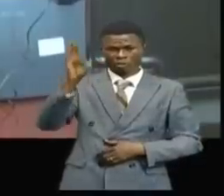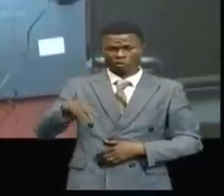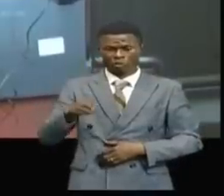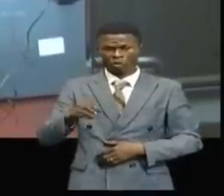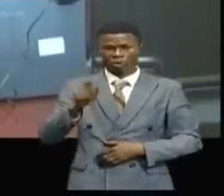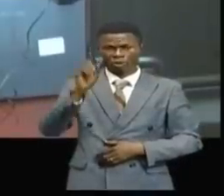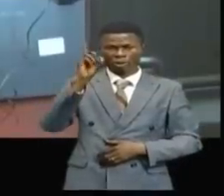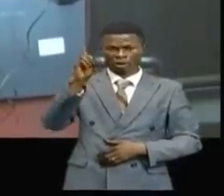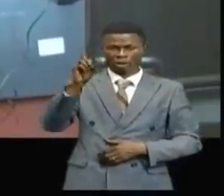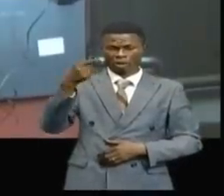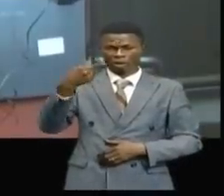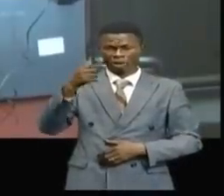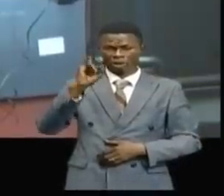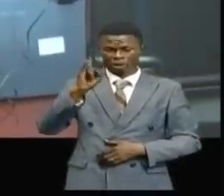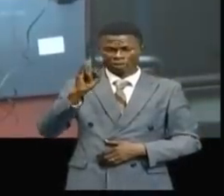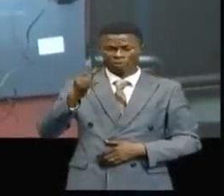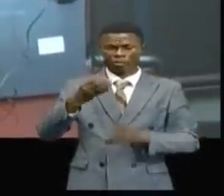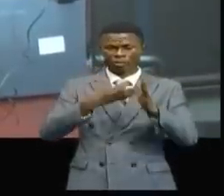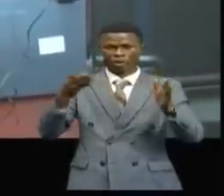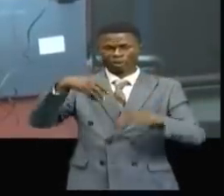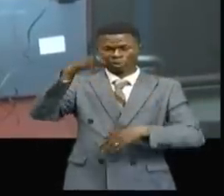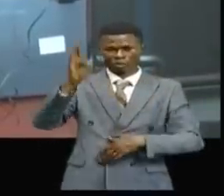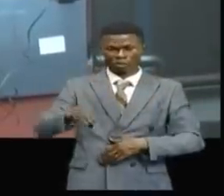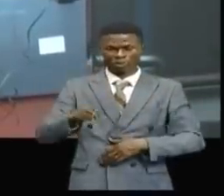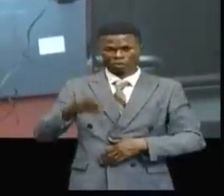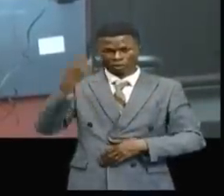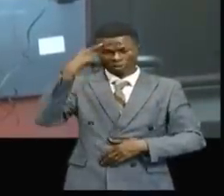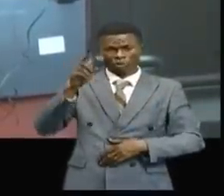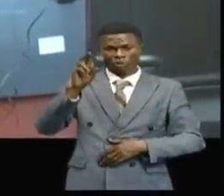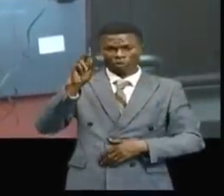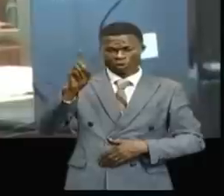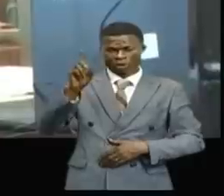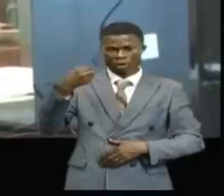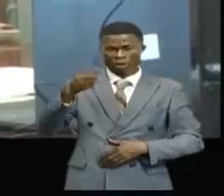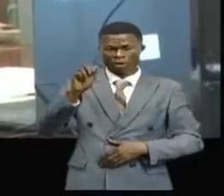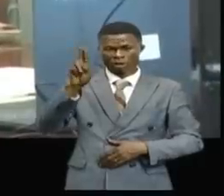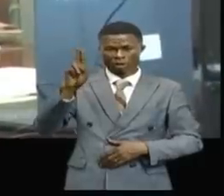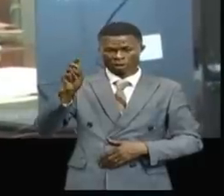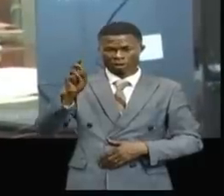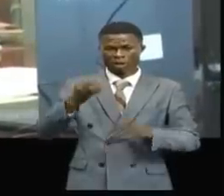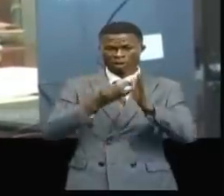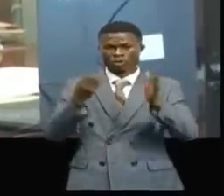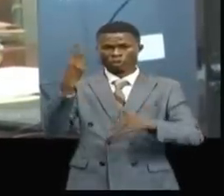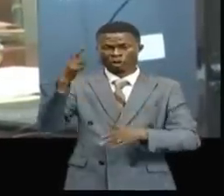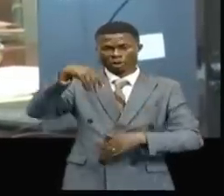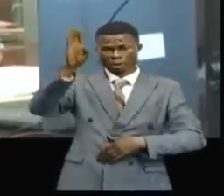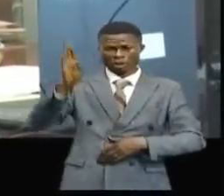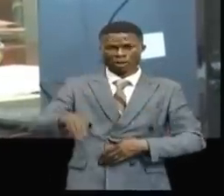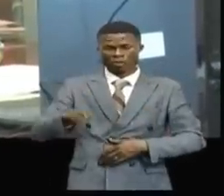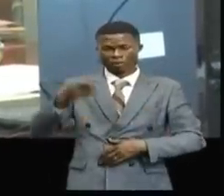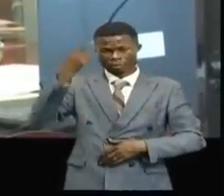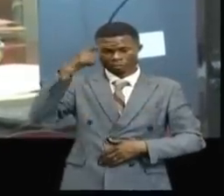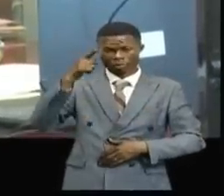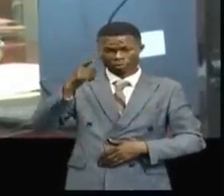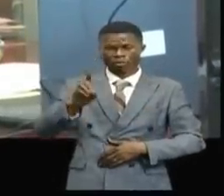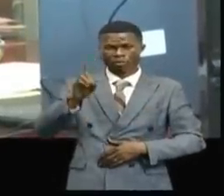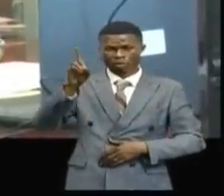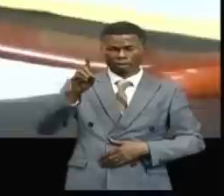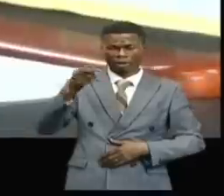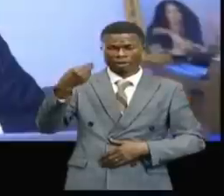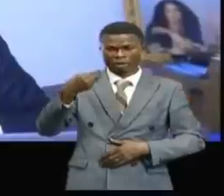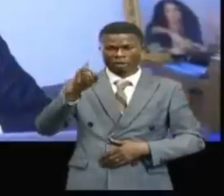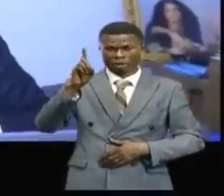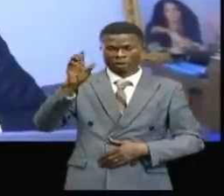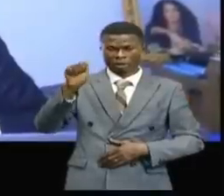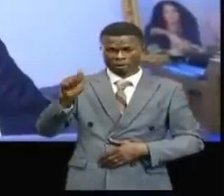DGI, 86% pour la DGRAD et 62% pour la DGDA.